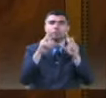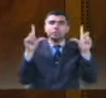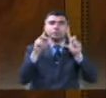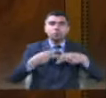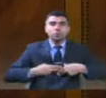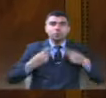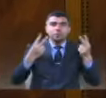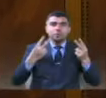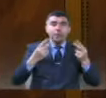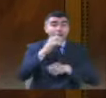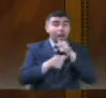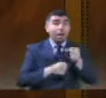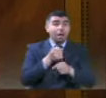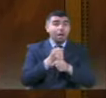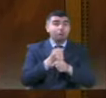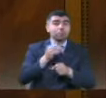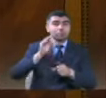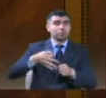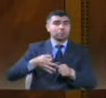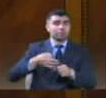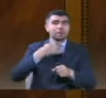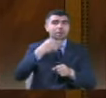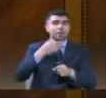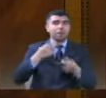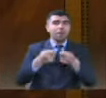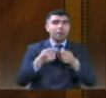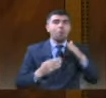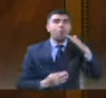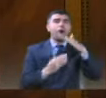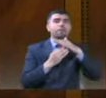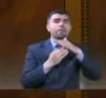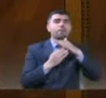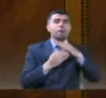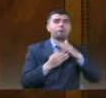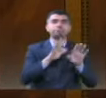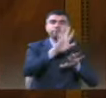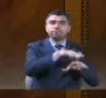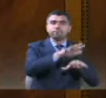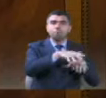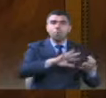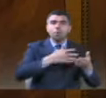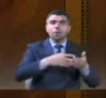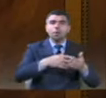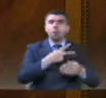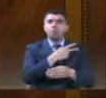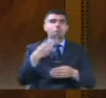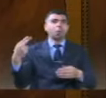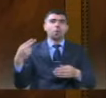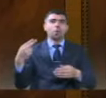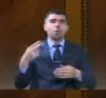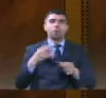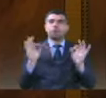العام عشنا أزمة طبيعة الحال، عشنا استثناء على أنه النقابات